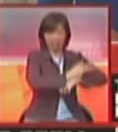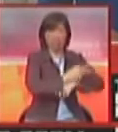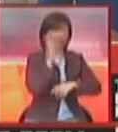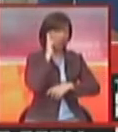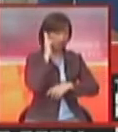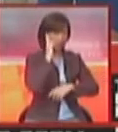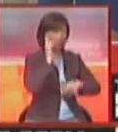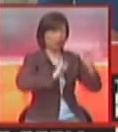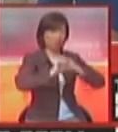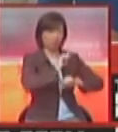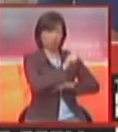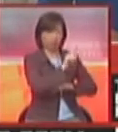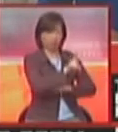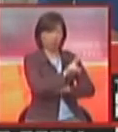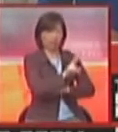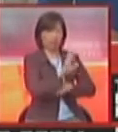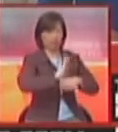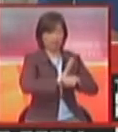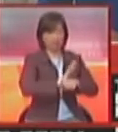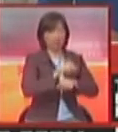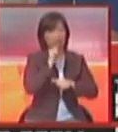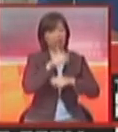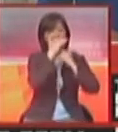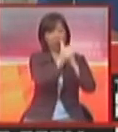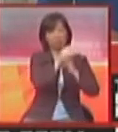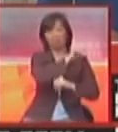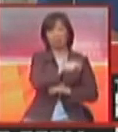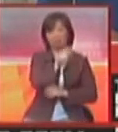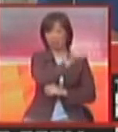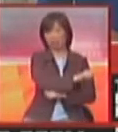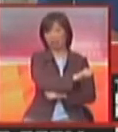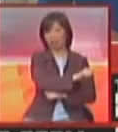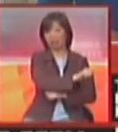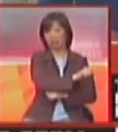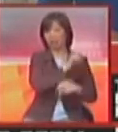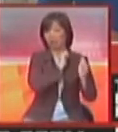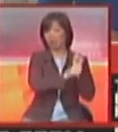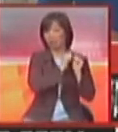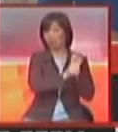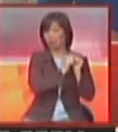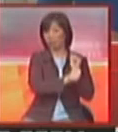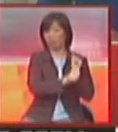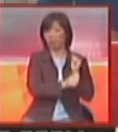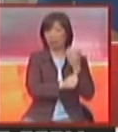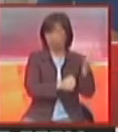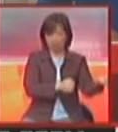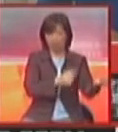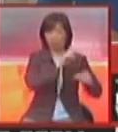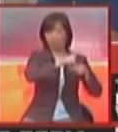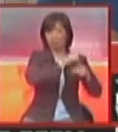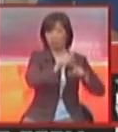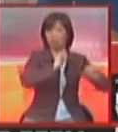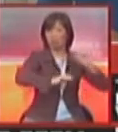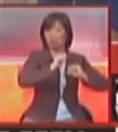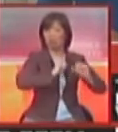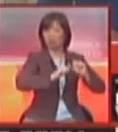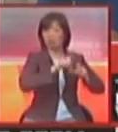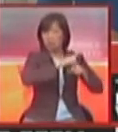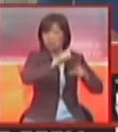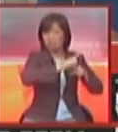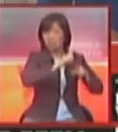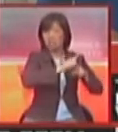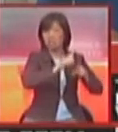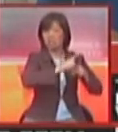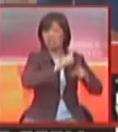tsaka sa Action TV. Hindi lang limitado ito sa T3. So, binigyan na natin ng disciplinary action